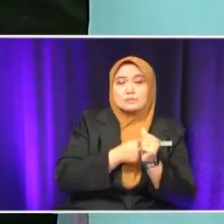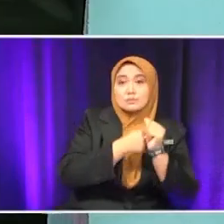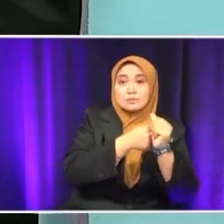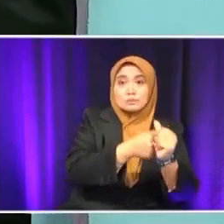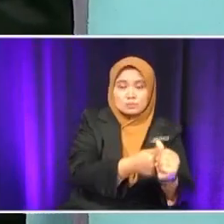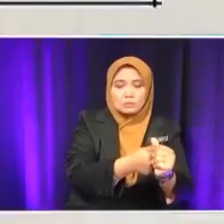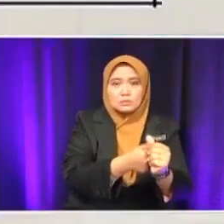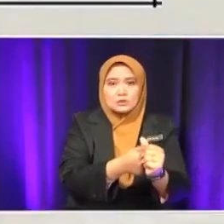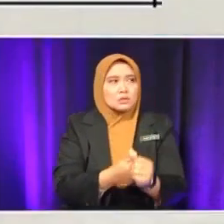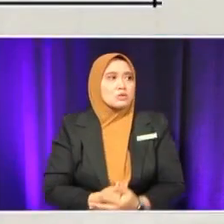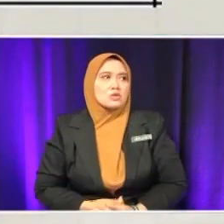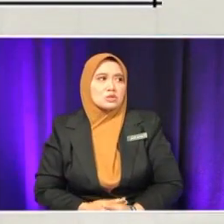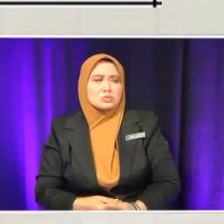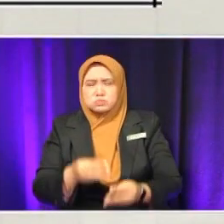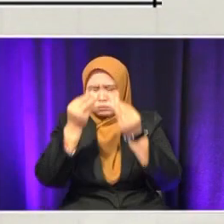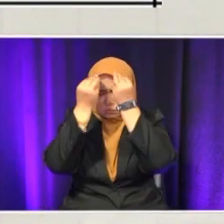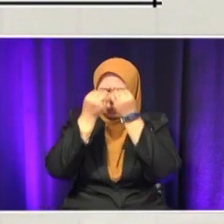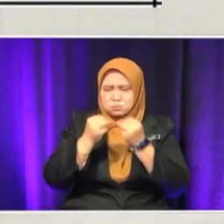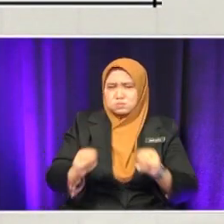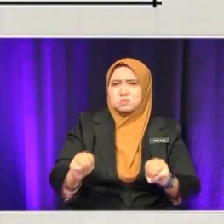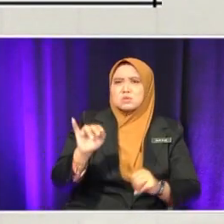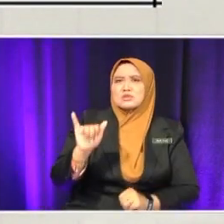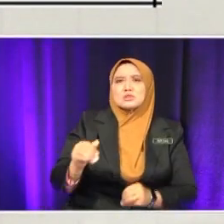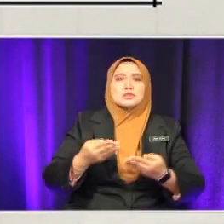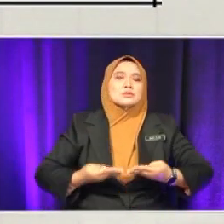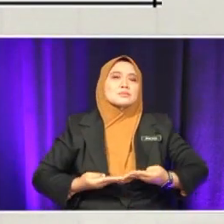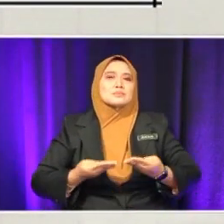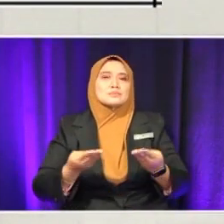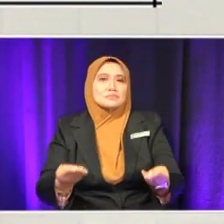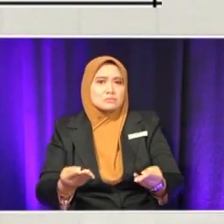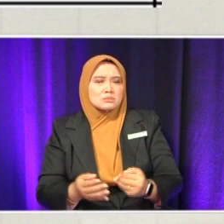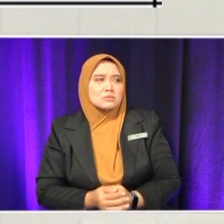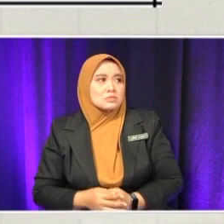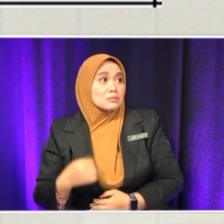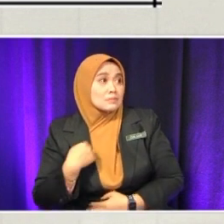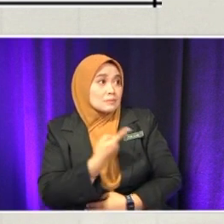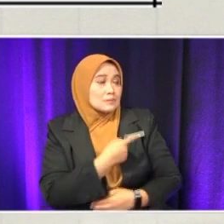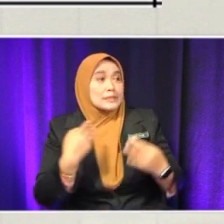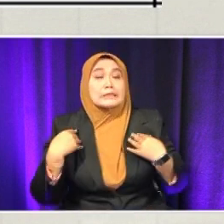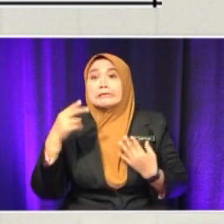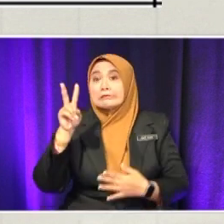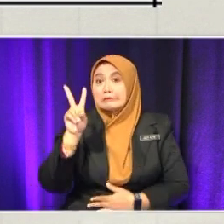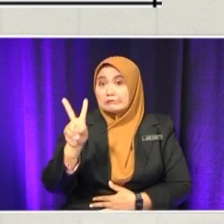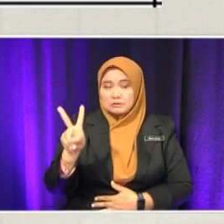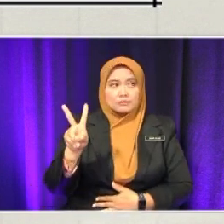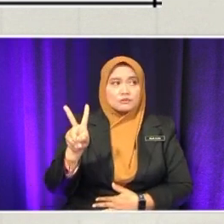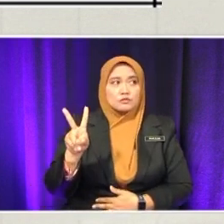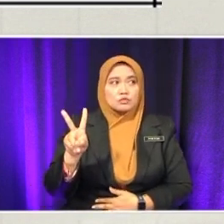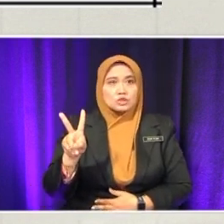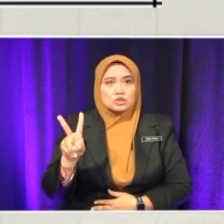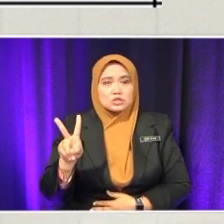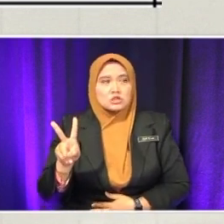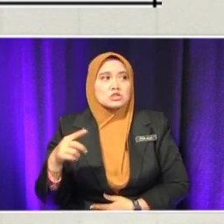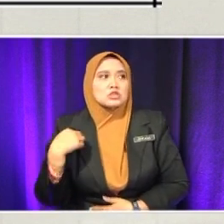nampak ada banyak tulisan sekarang dekat itulah sini. Okey, cikgu bacakan satu-satu. Baik. Kita ada V. V, kita